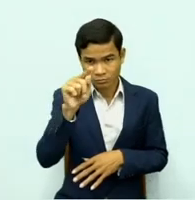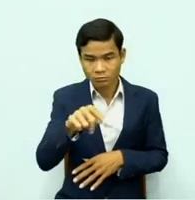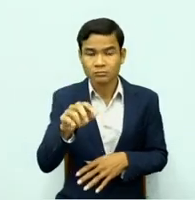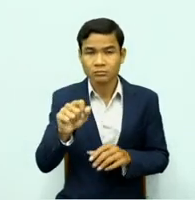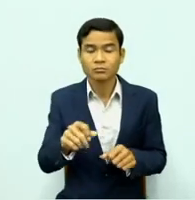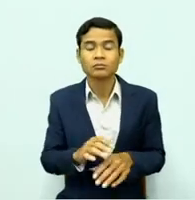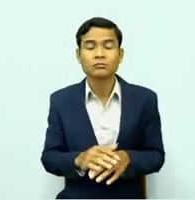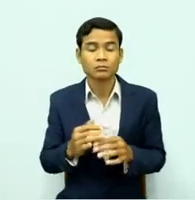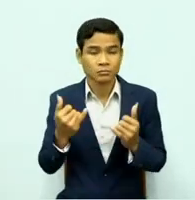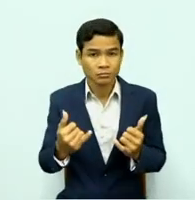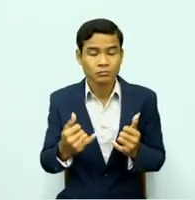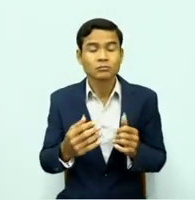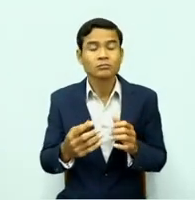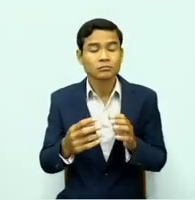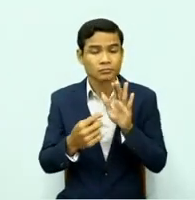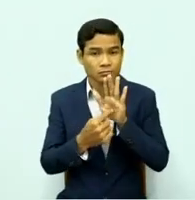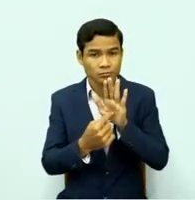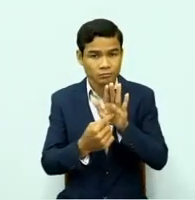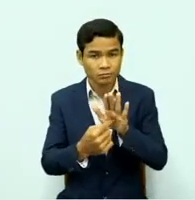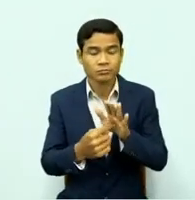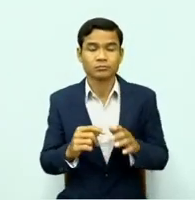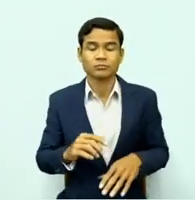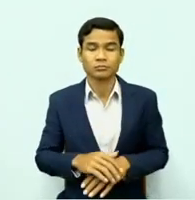ជា និមិត្ត សញ្ញា សម្គាល់ ណា កូន